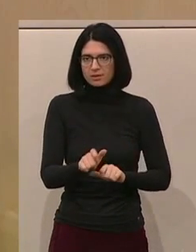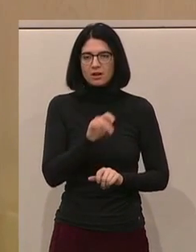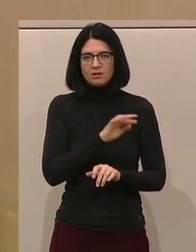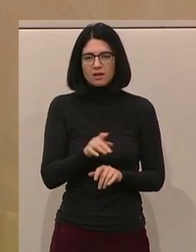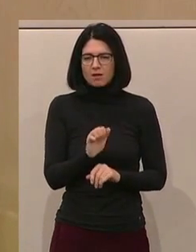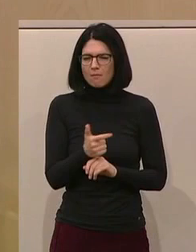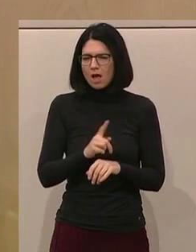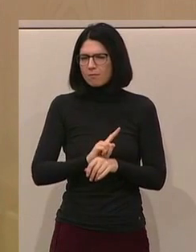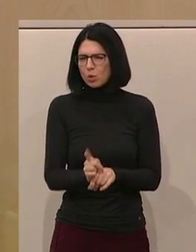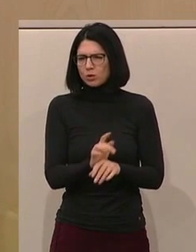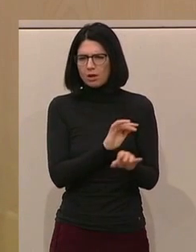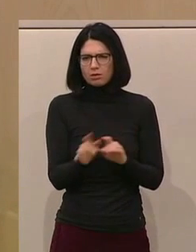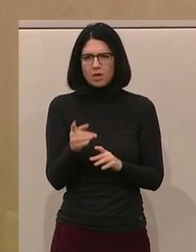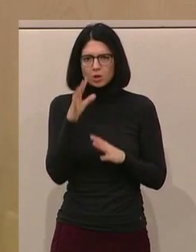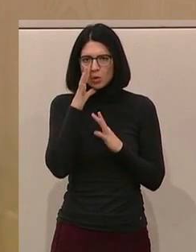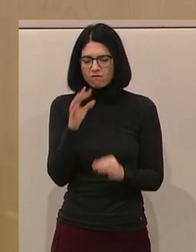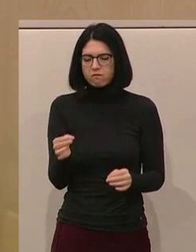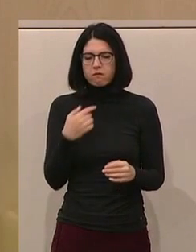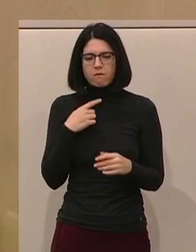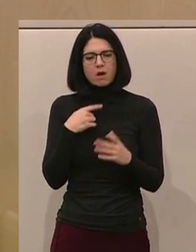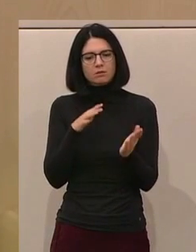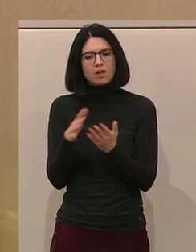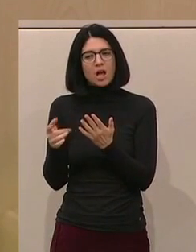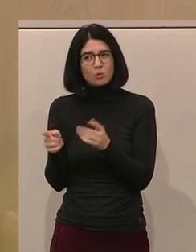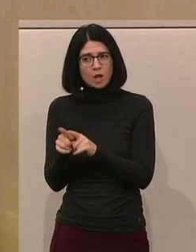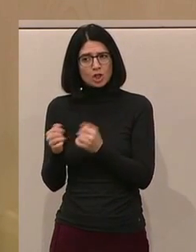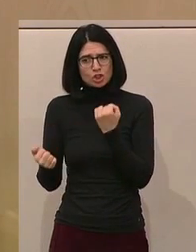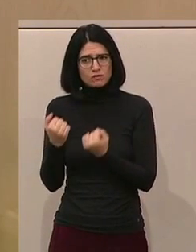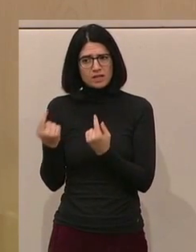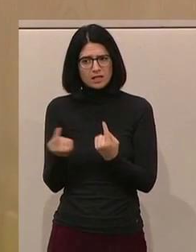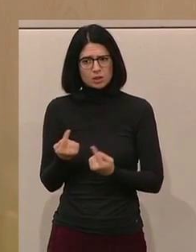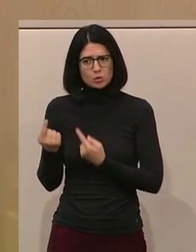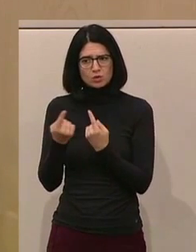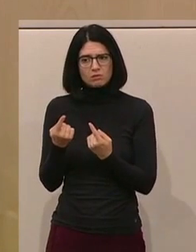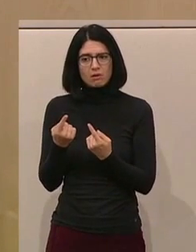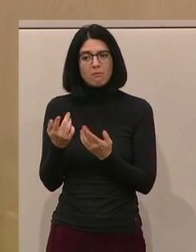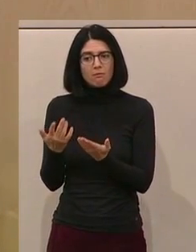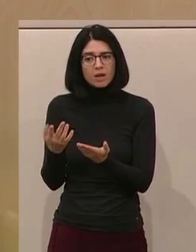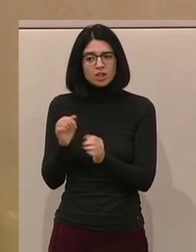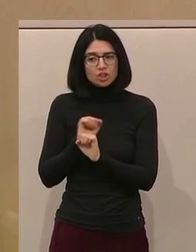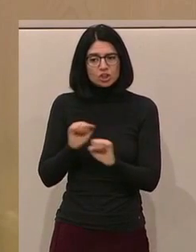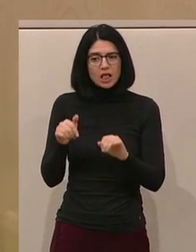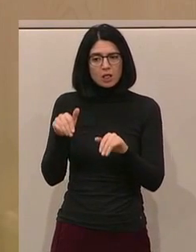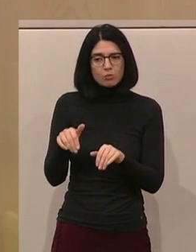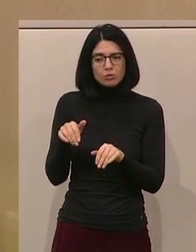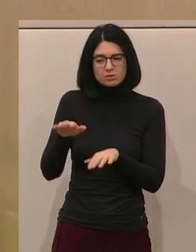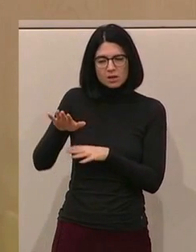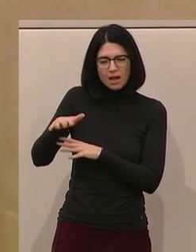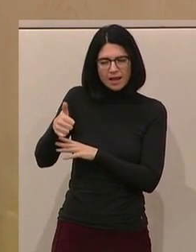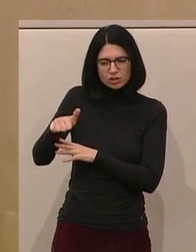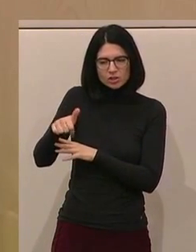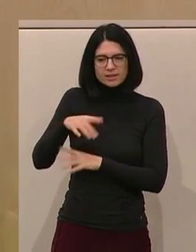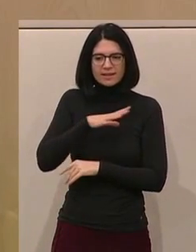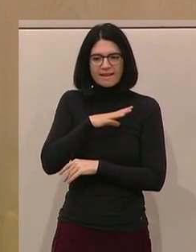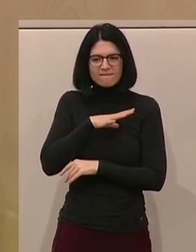hier binnen Minuten an Ort und Stelle und unter schwierigen Bedingungen teilweise eine Gefahrenprognose stellen müssen und